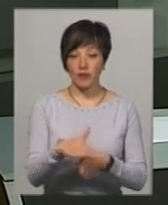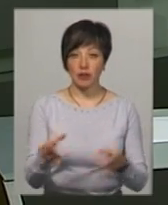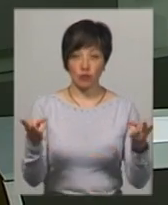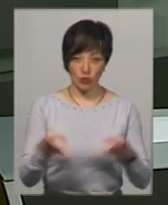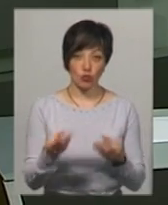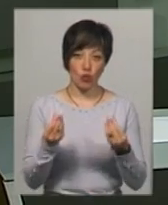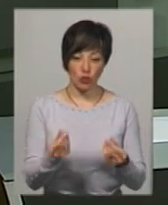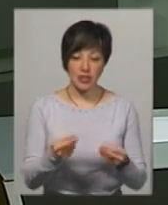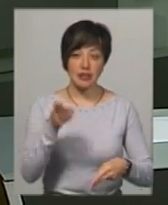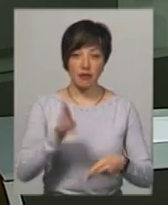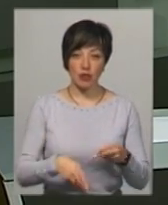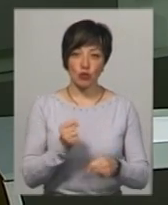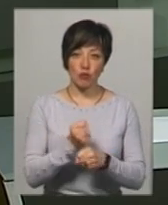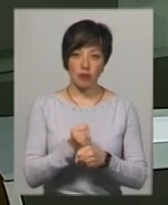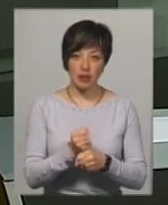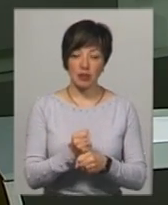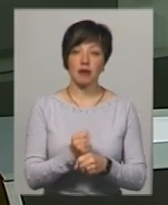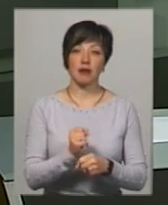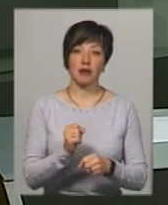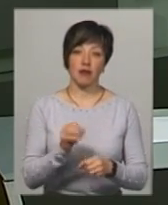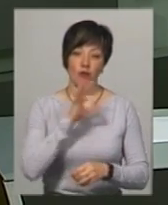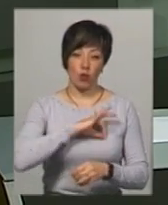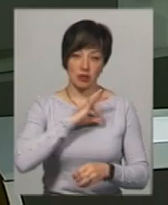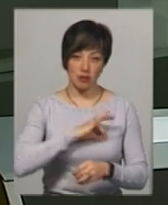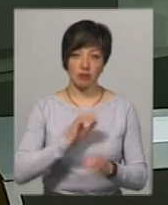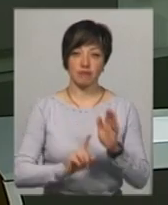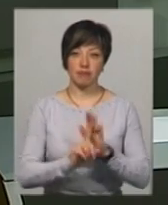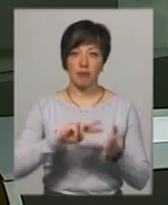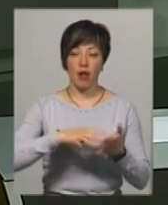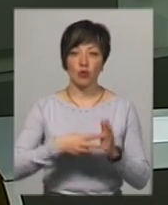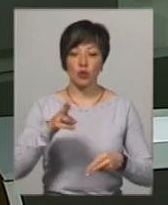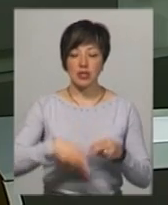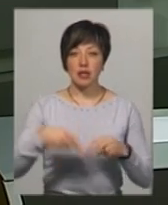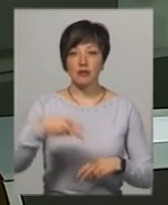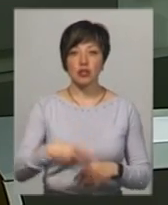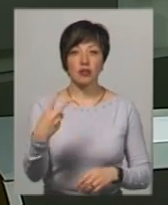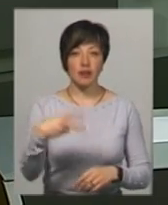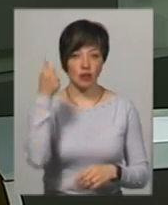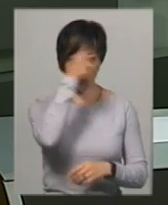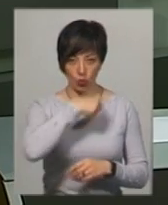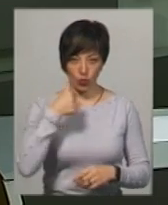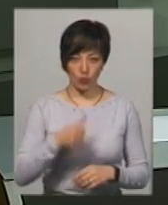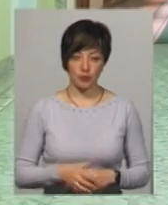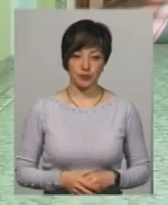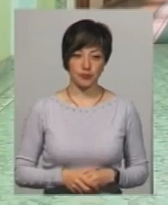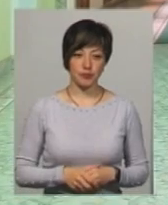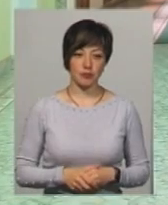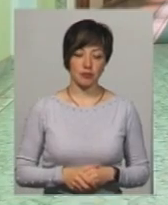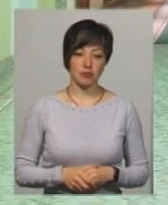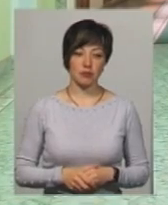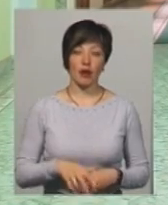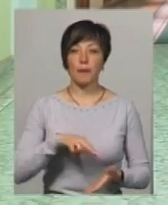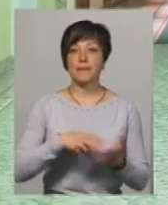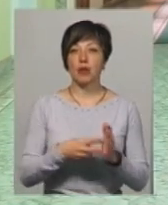необхідні кошти, то завершення робіт та введення об'єкта в експлуатацію планується до кінця 2020 року. Ми